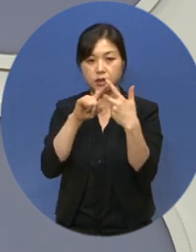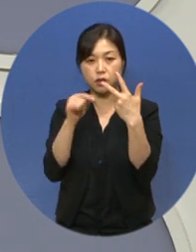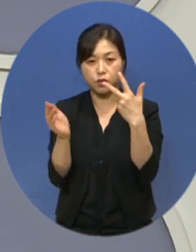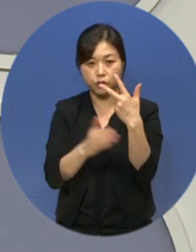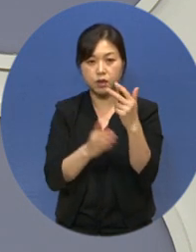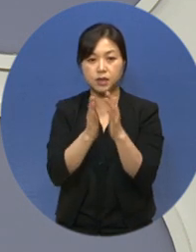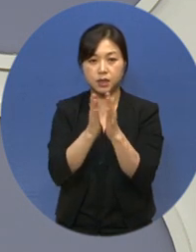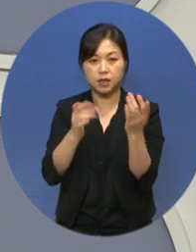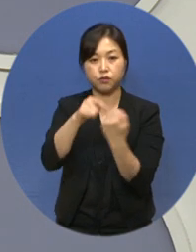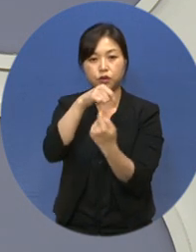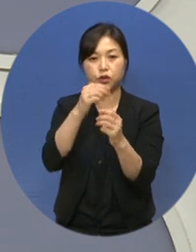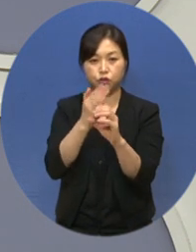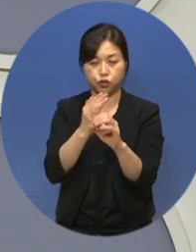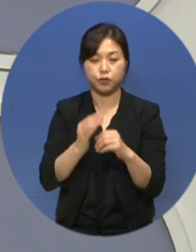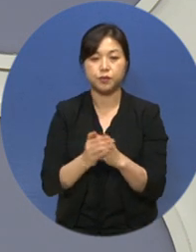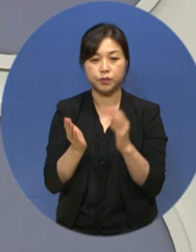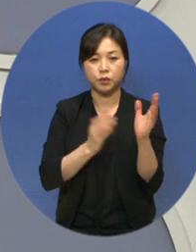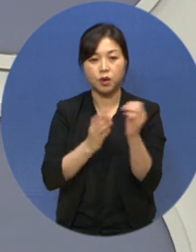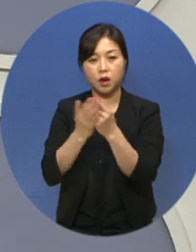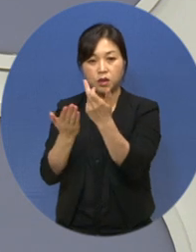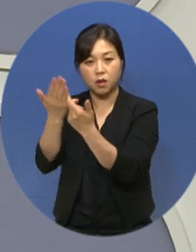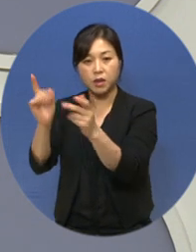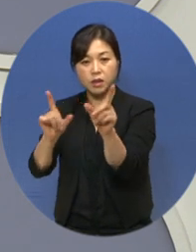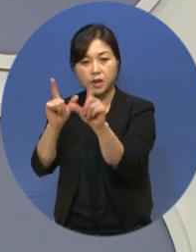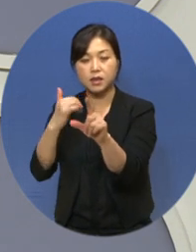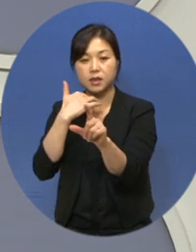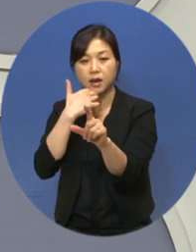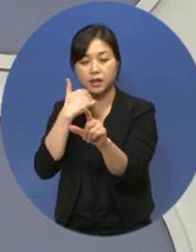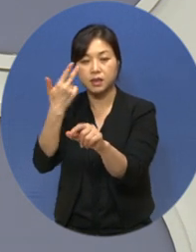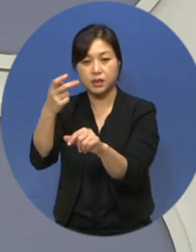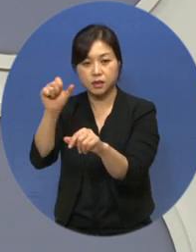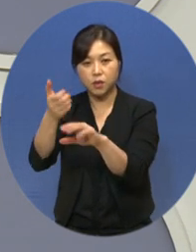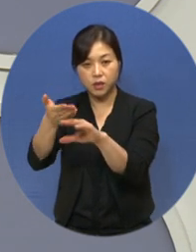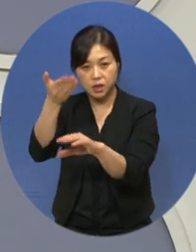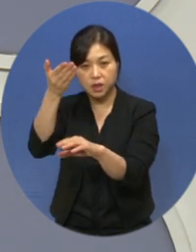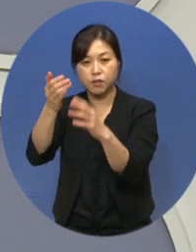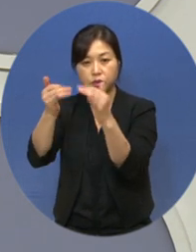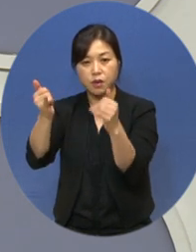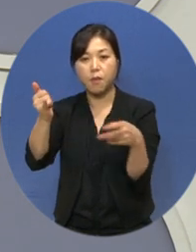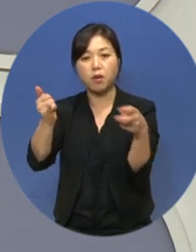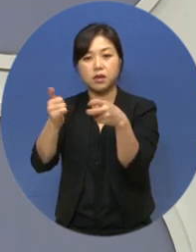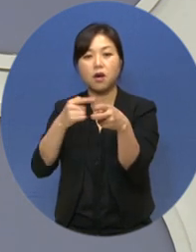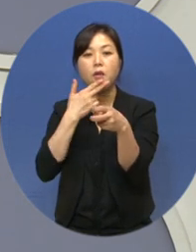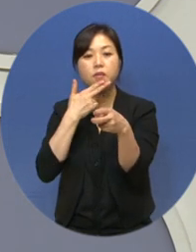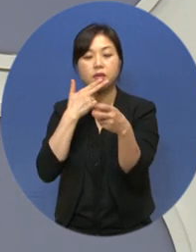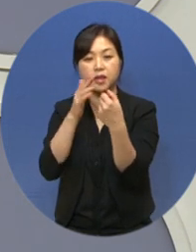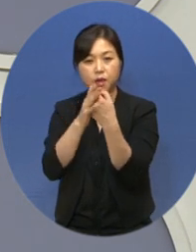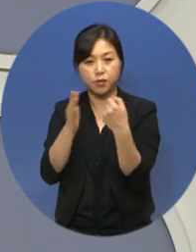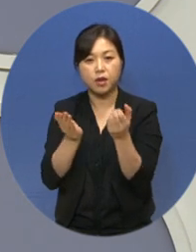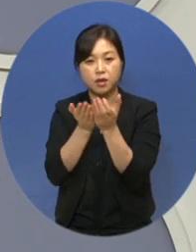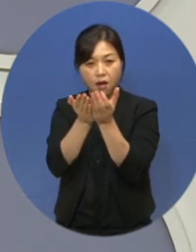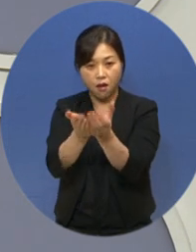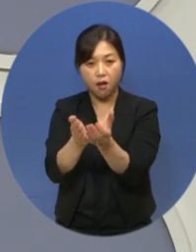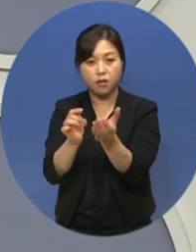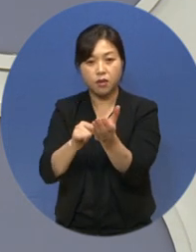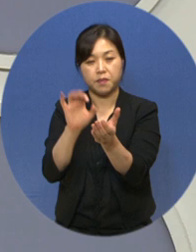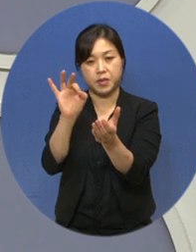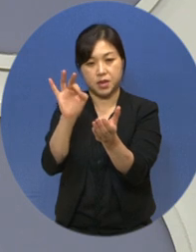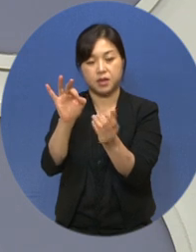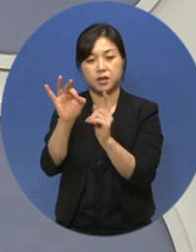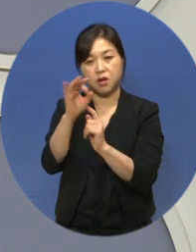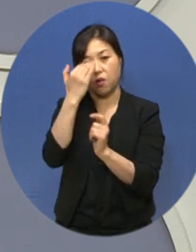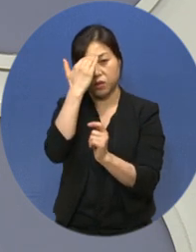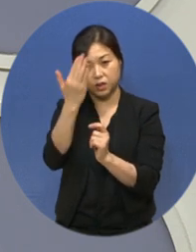드리고요 이 섬의 사실은 75세 이상 어르신 들은 신의 포스 안 다니기 때문에 여객선의 운임을 무료라는 사업을